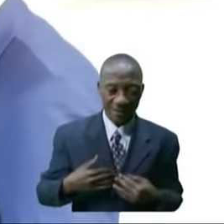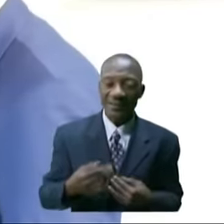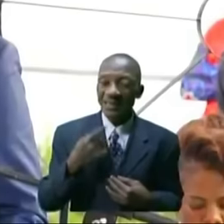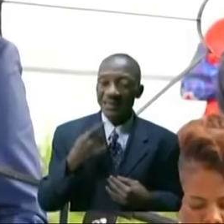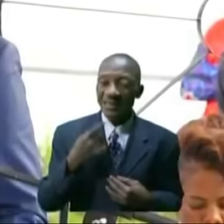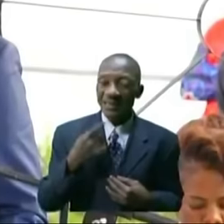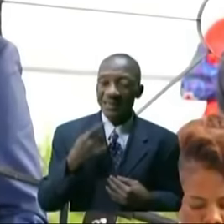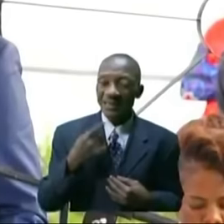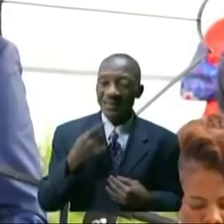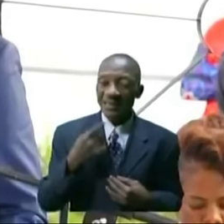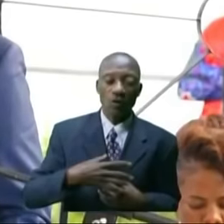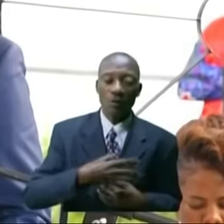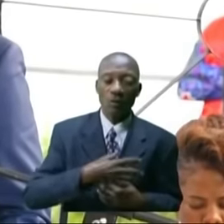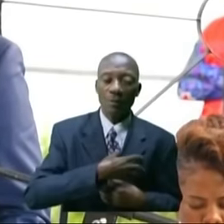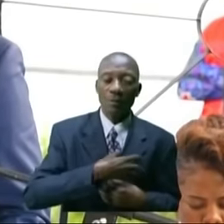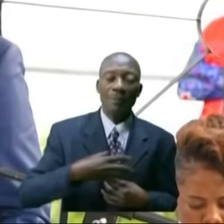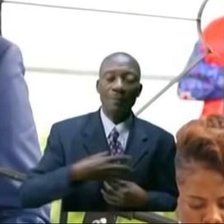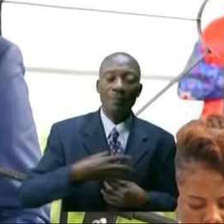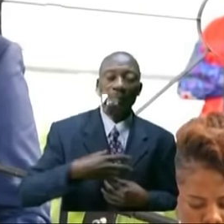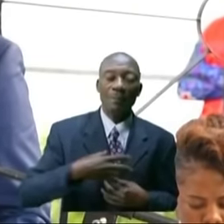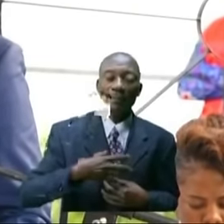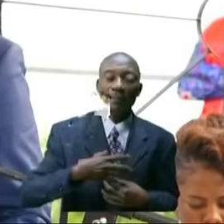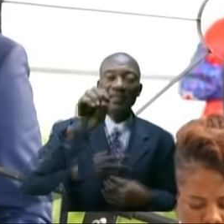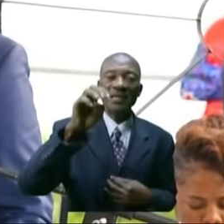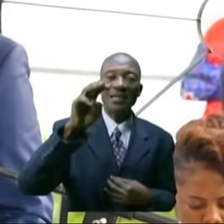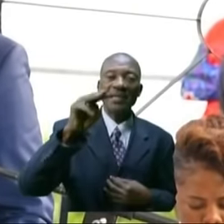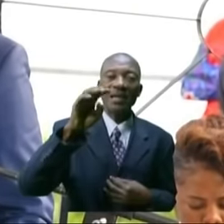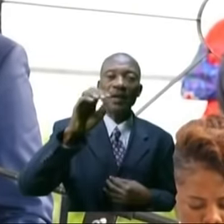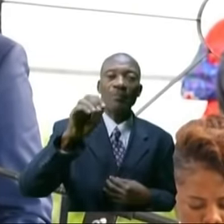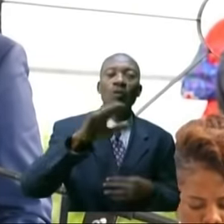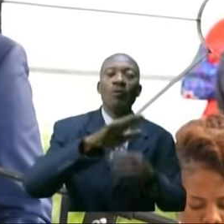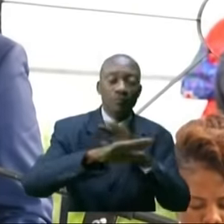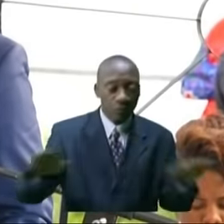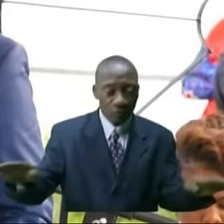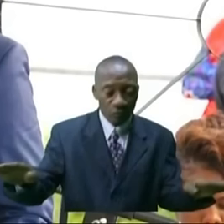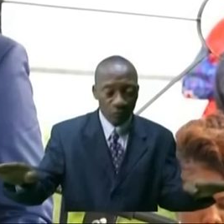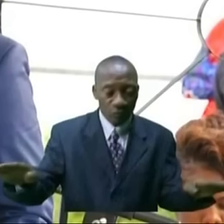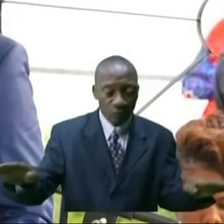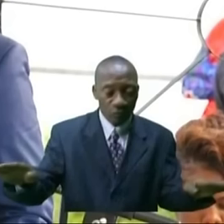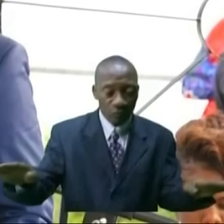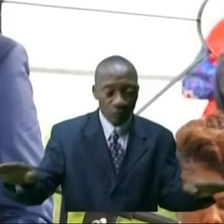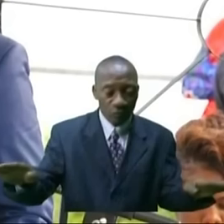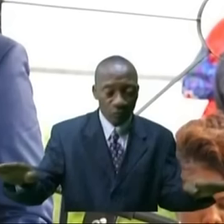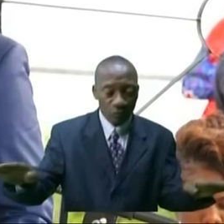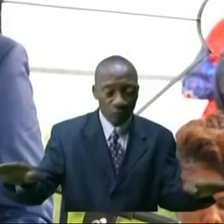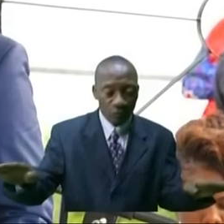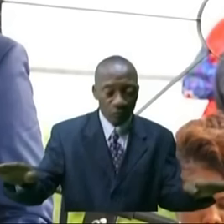l'Assurance, rend désormais pas changé dans le système de